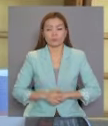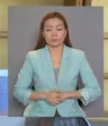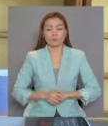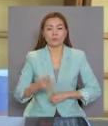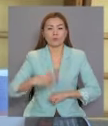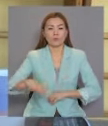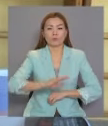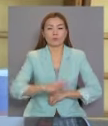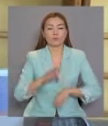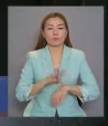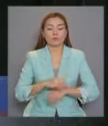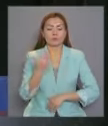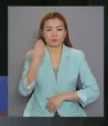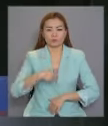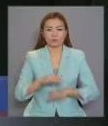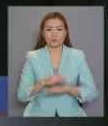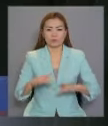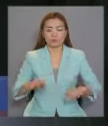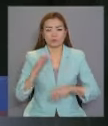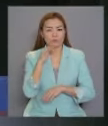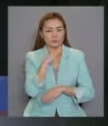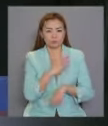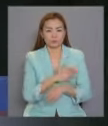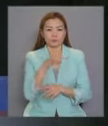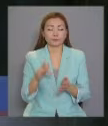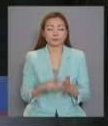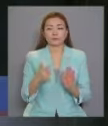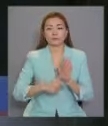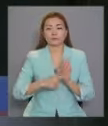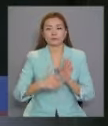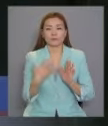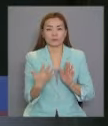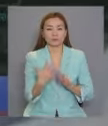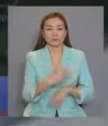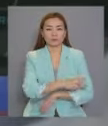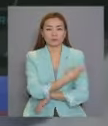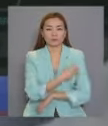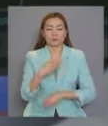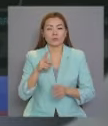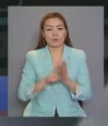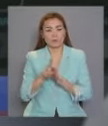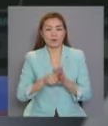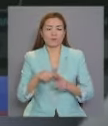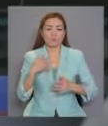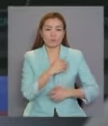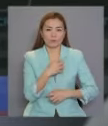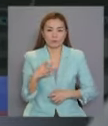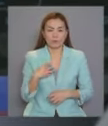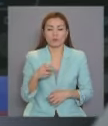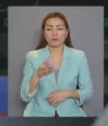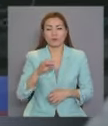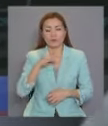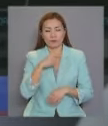Аймақта сал ауруына шалдыққан балалар өте көп. Жалпы орталықта 75 қызметкер, оның ішінде невролог, педиатр, логопед